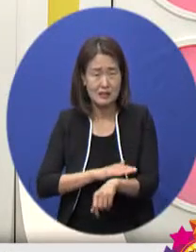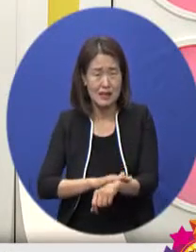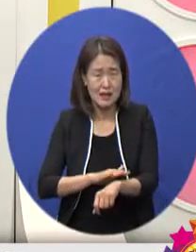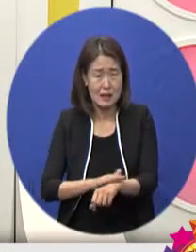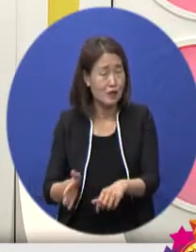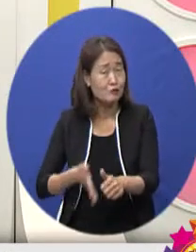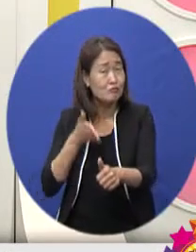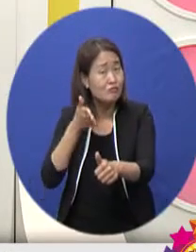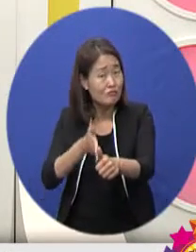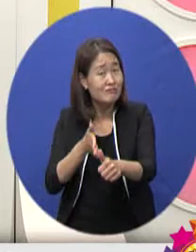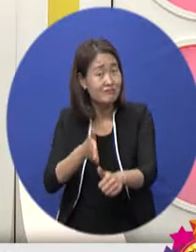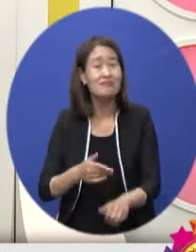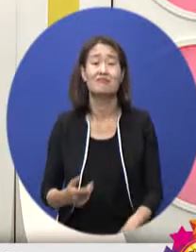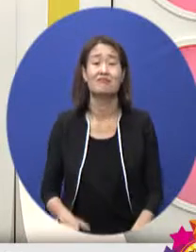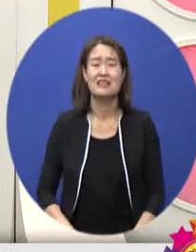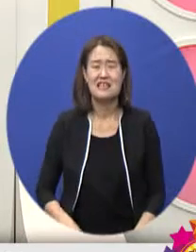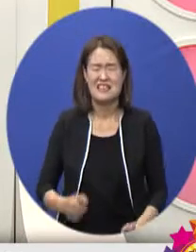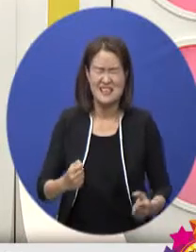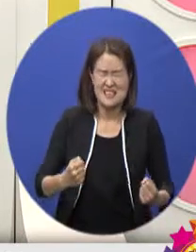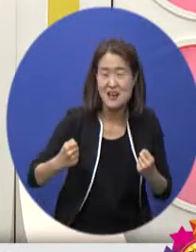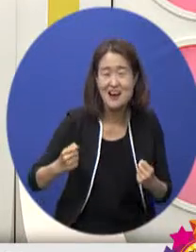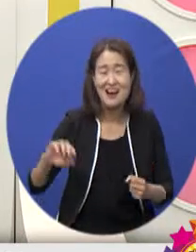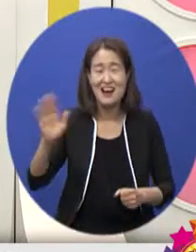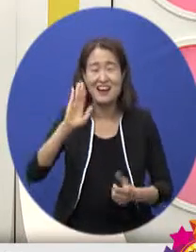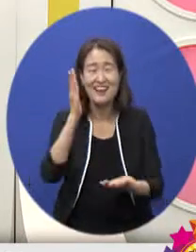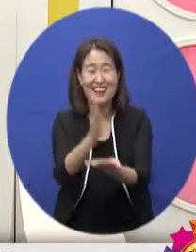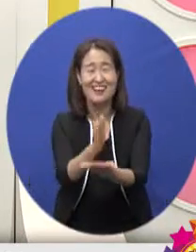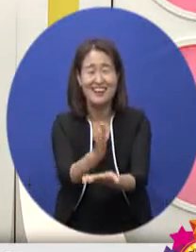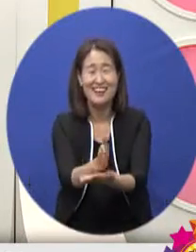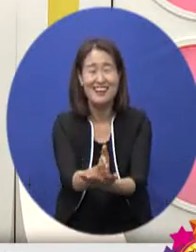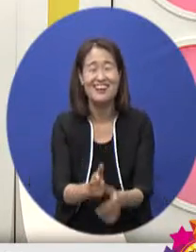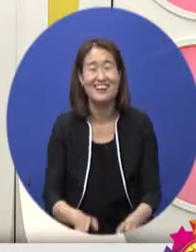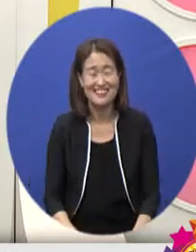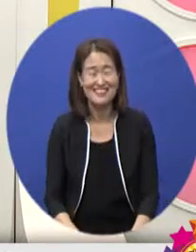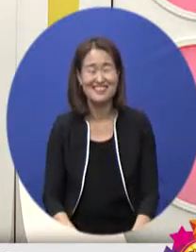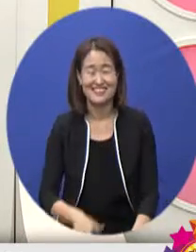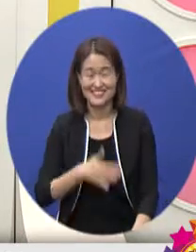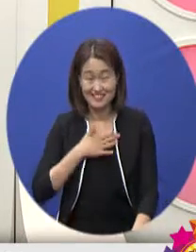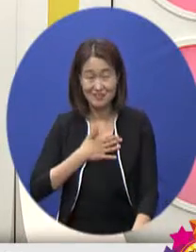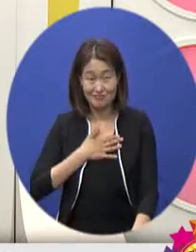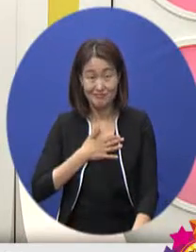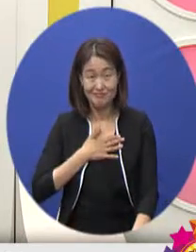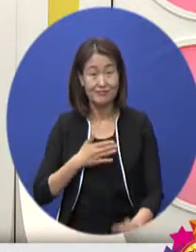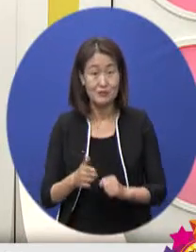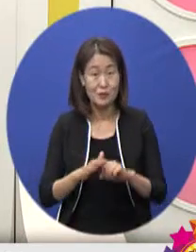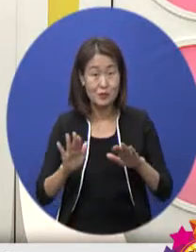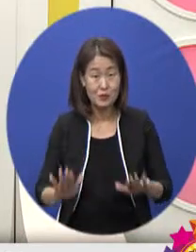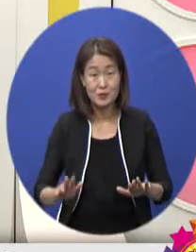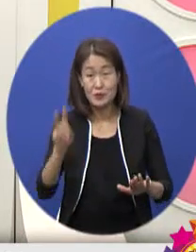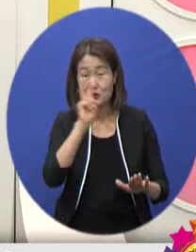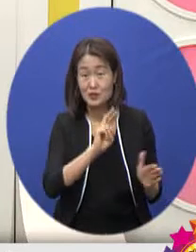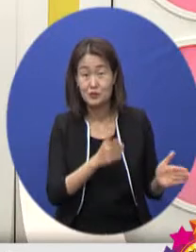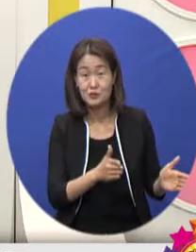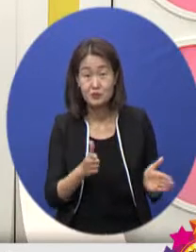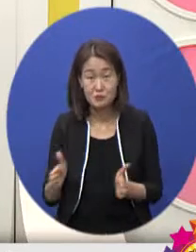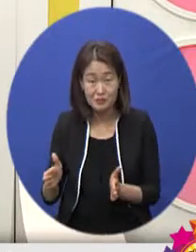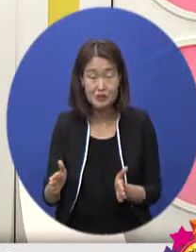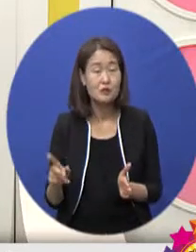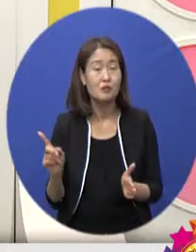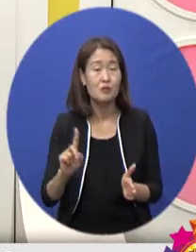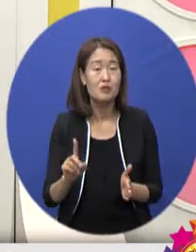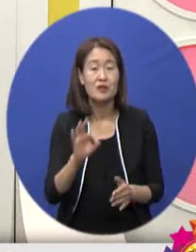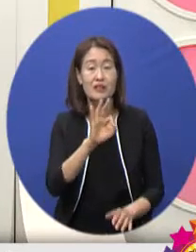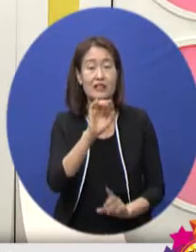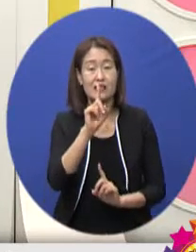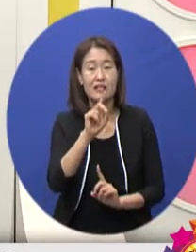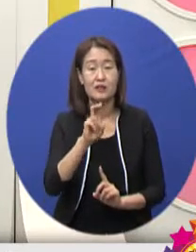네. 불러주셔야 네, 될 것 같아요. 너무 힘주시면 안 돼요. 그러니까. 네. 네. 그냥, 그래서 오늘 준비하신 네. 곡이 어떤 곡이세요? 네, 저